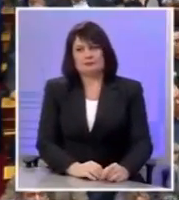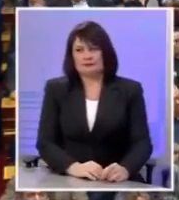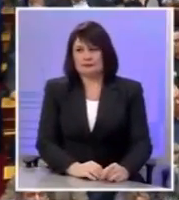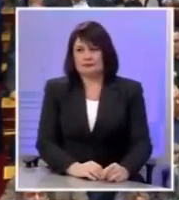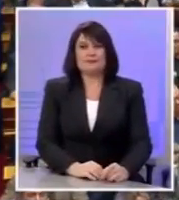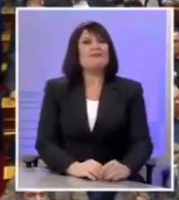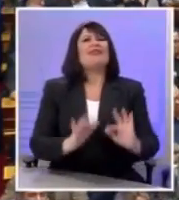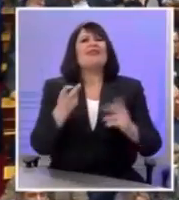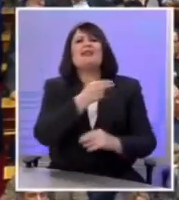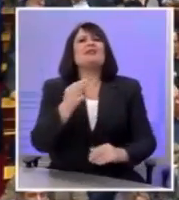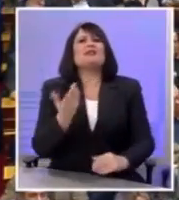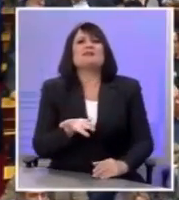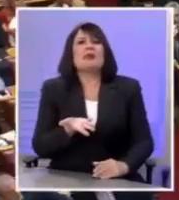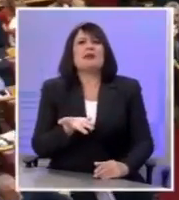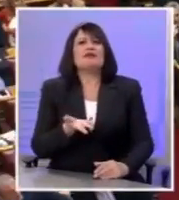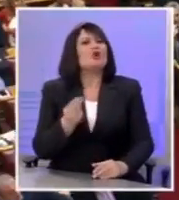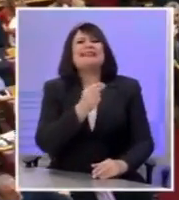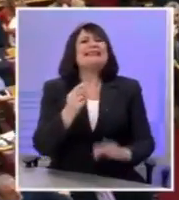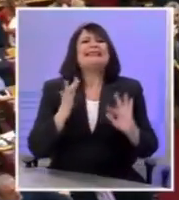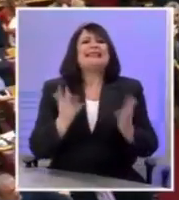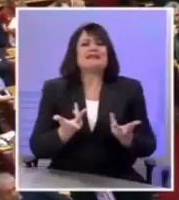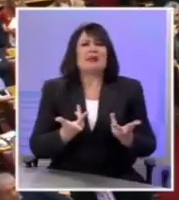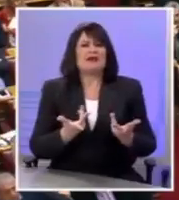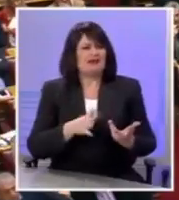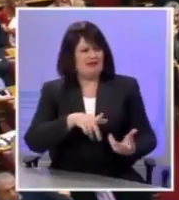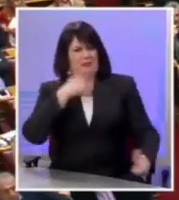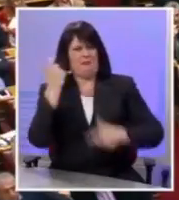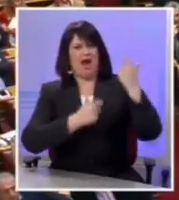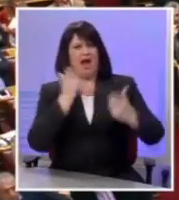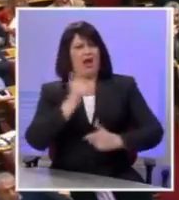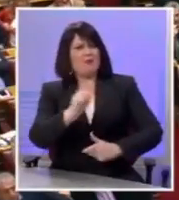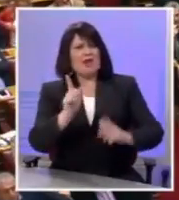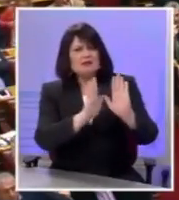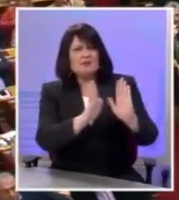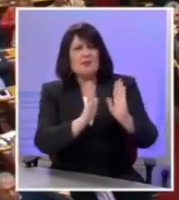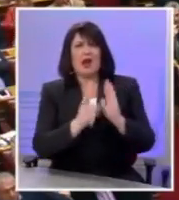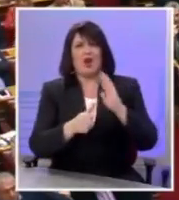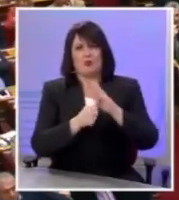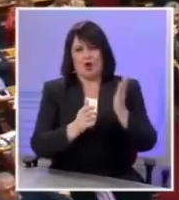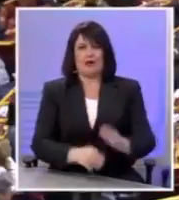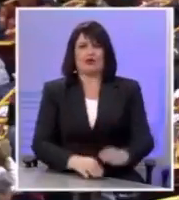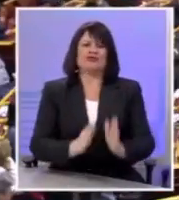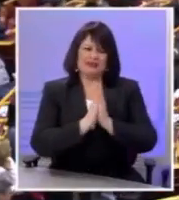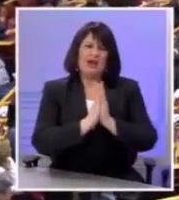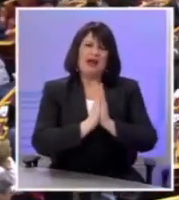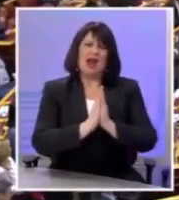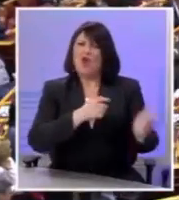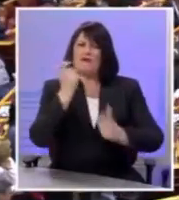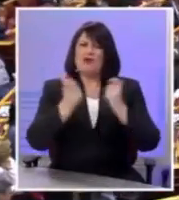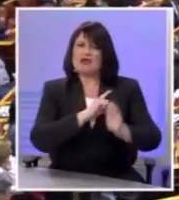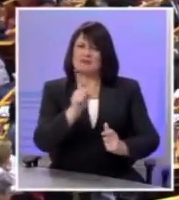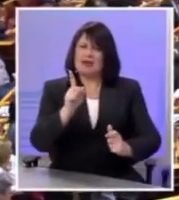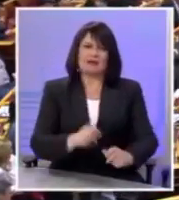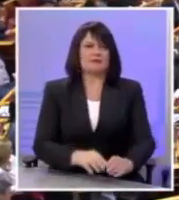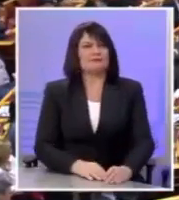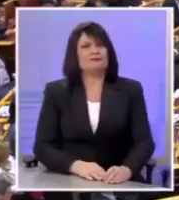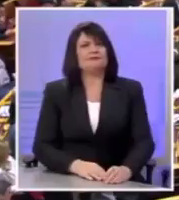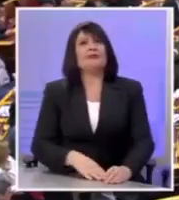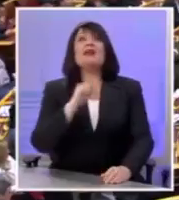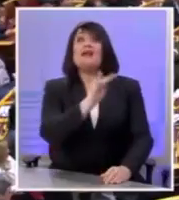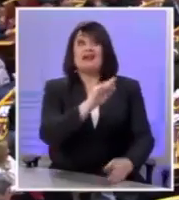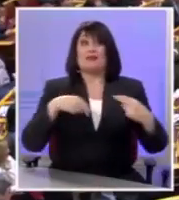Και τι σημαίνει αυτό? Και τι σημαίνει Μην αυτό? Αντιδράτε, παρακαλώ. Τι σημαίνει αυτό? Ότι σας δεν παρακαλώ. Πρόβλημα. Και κύριε δεν